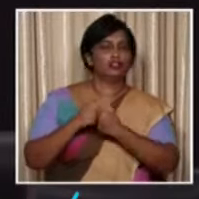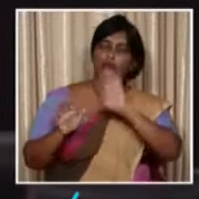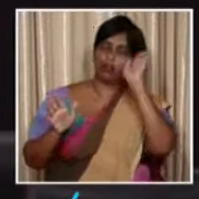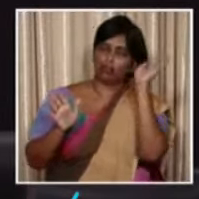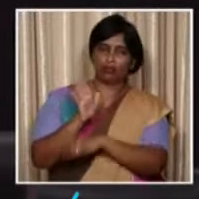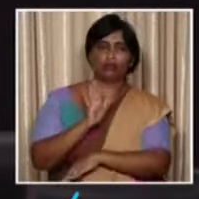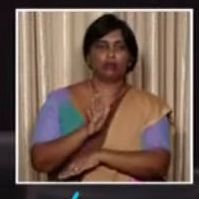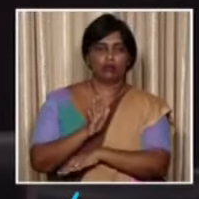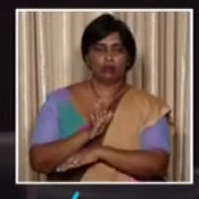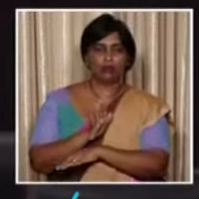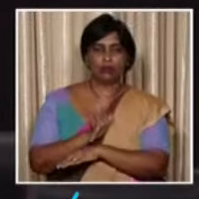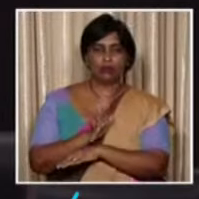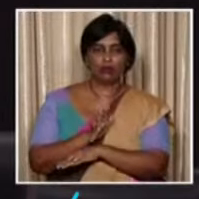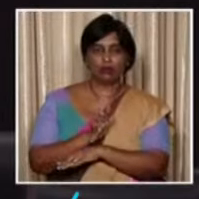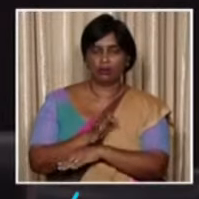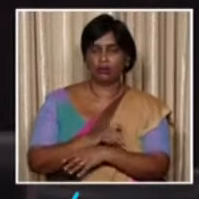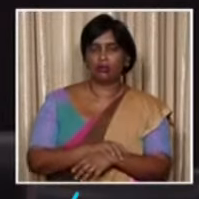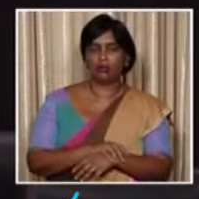කරන්න